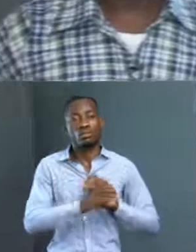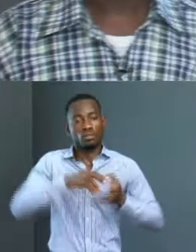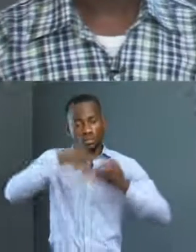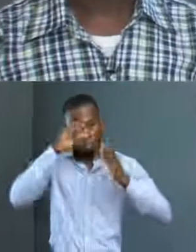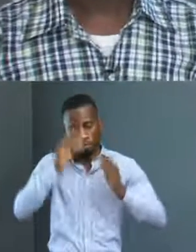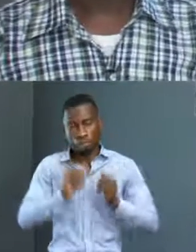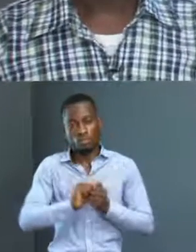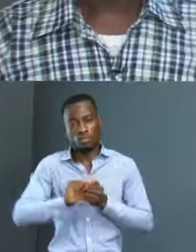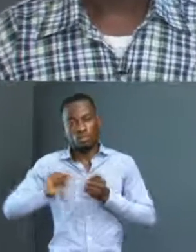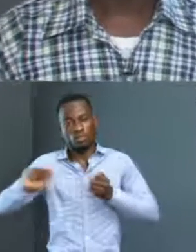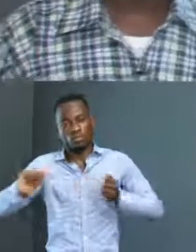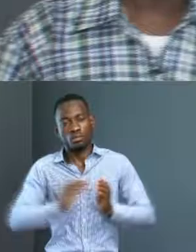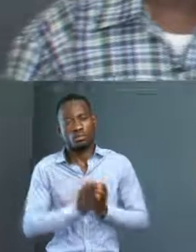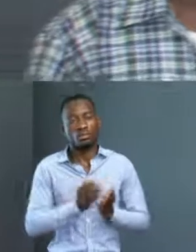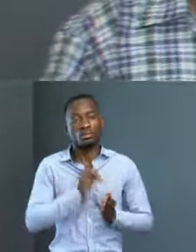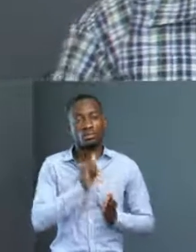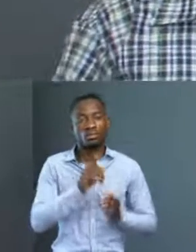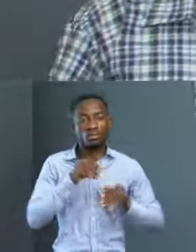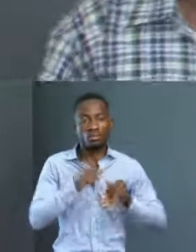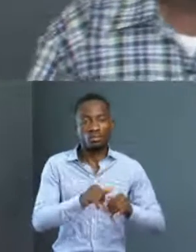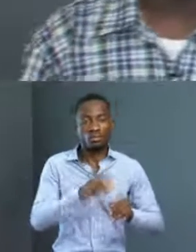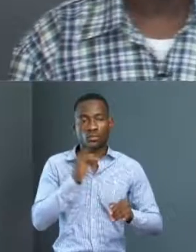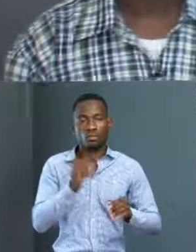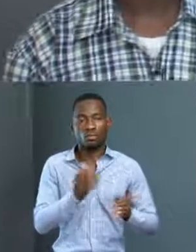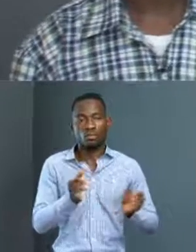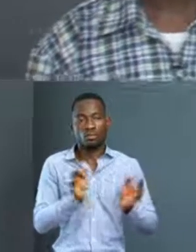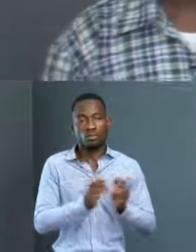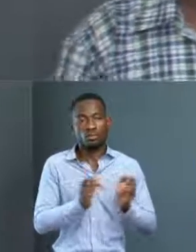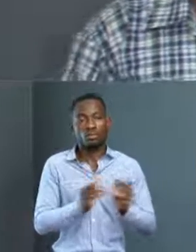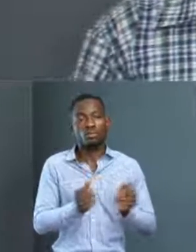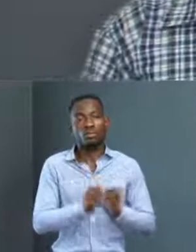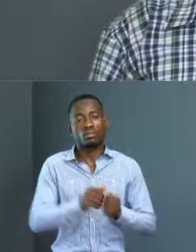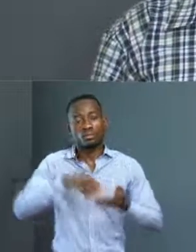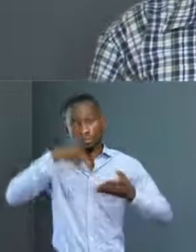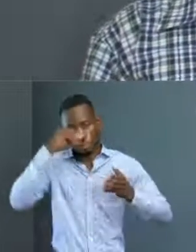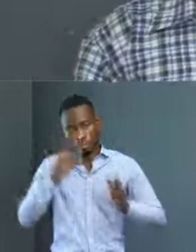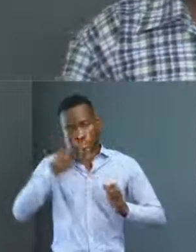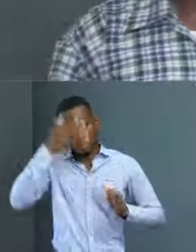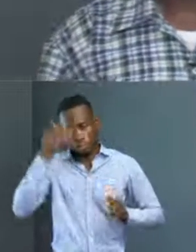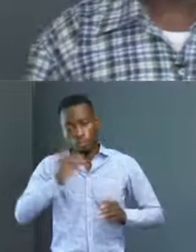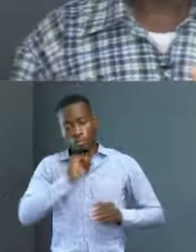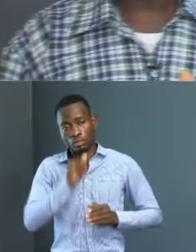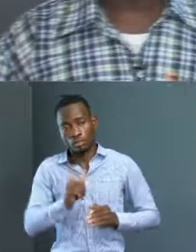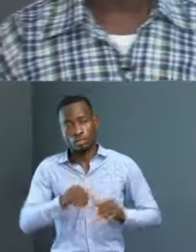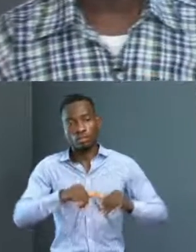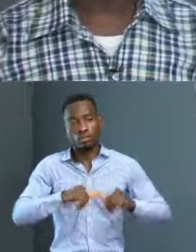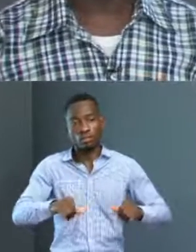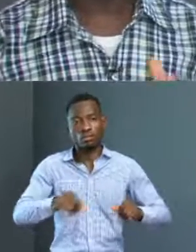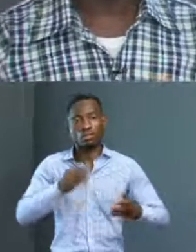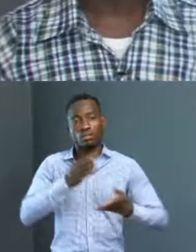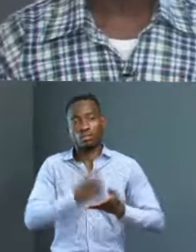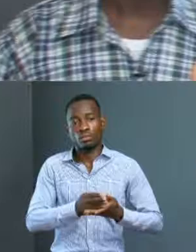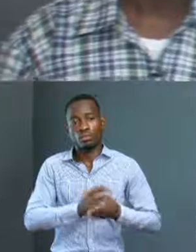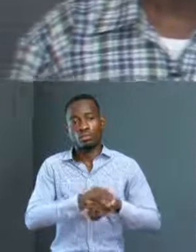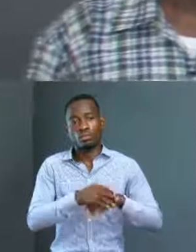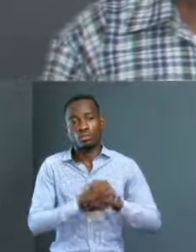cahiers. Restez toujours en contact avec vos cahiers et n'oubliez pas les mesures de barrière en vous